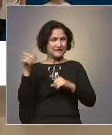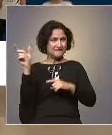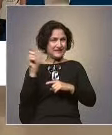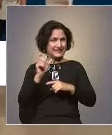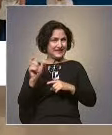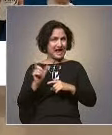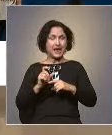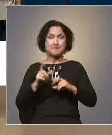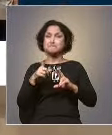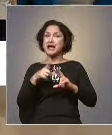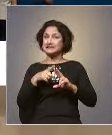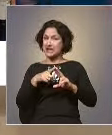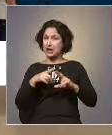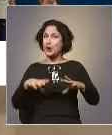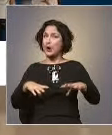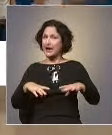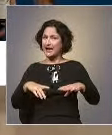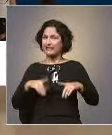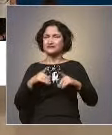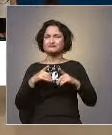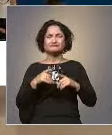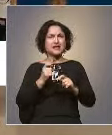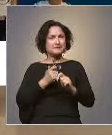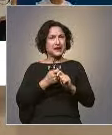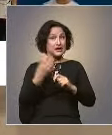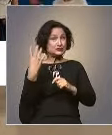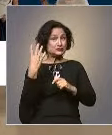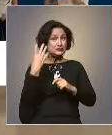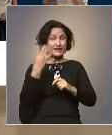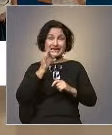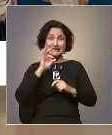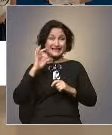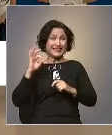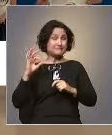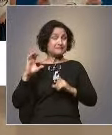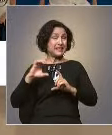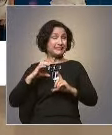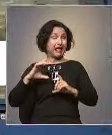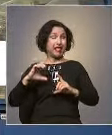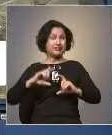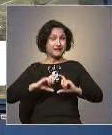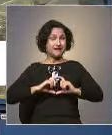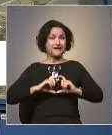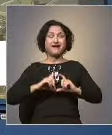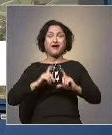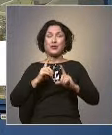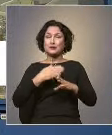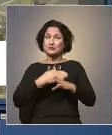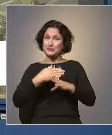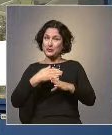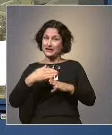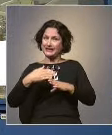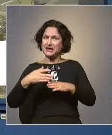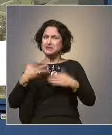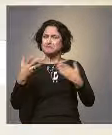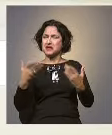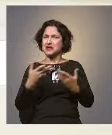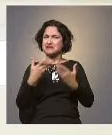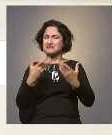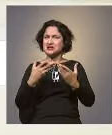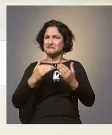Песаро. Направихме безпрецедентен резултат с 4 златни медала, с което се наредихме на първо място по медали в Европа. Ние